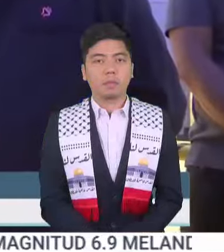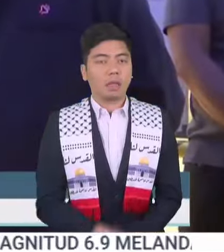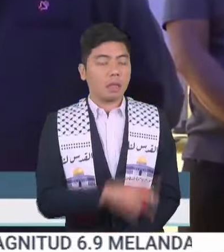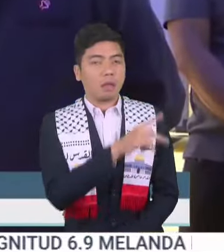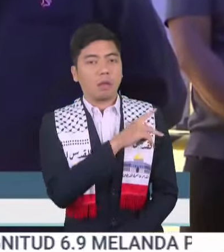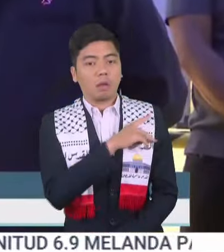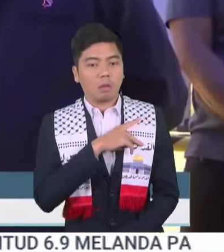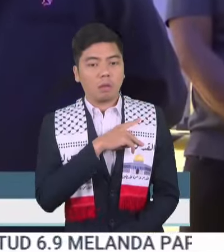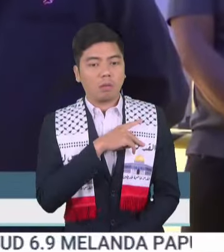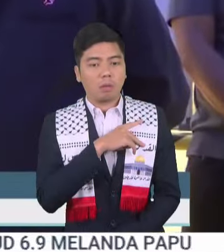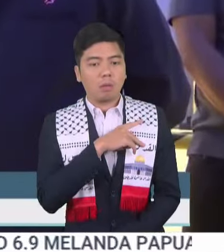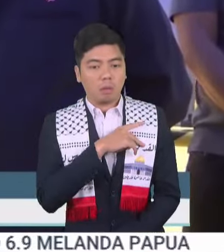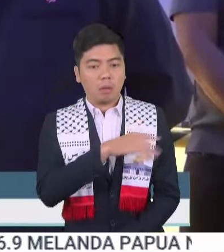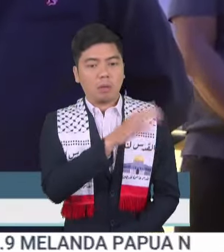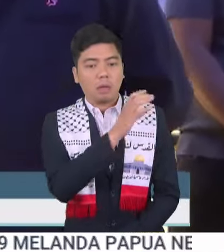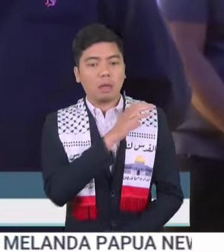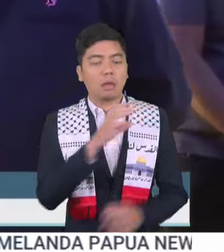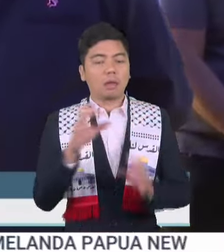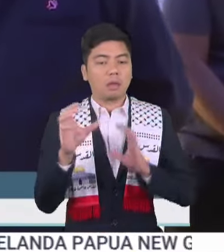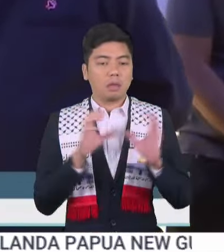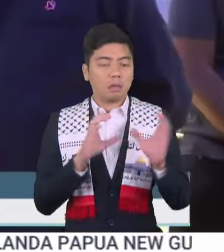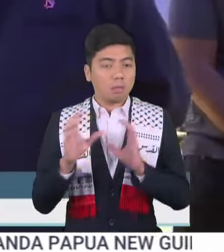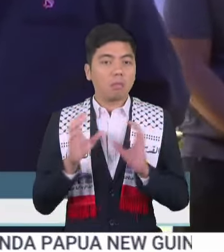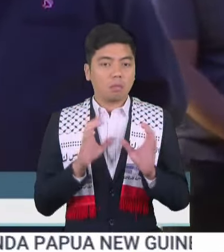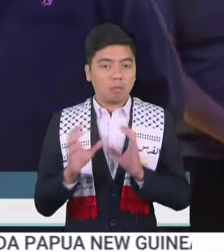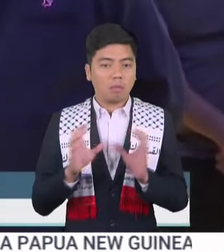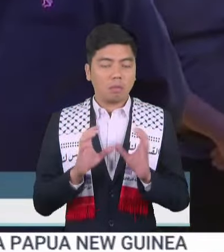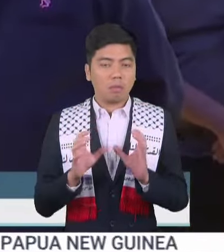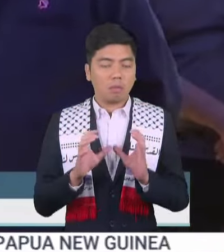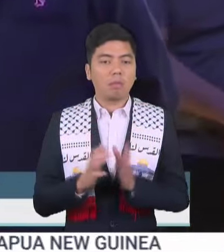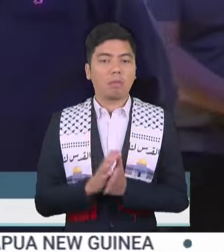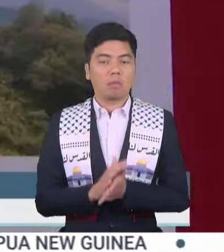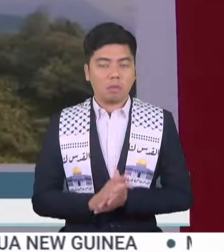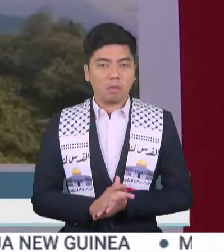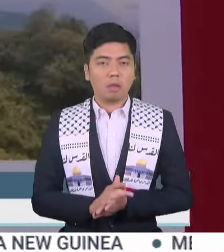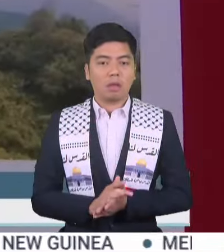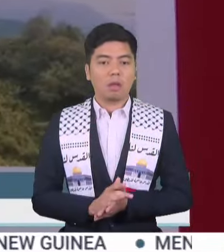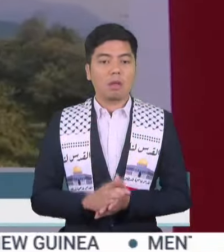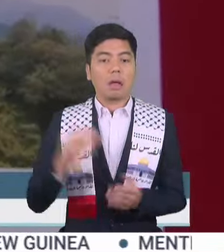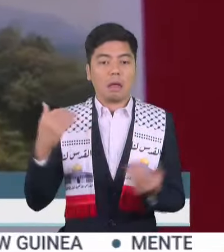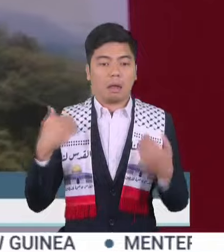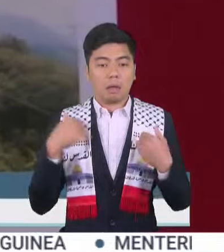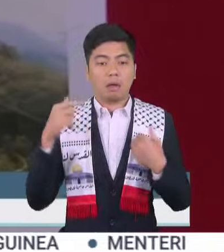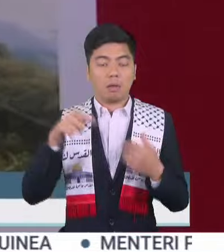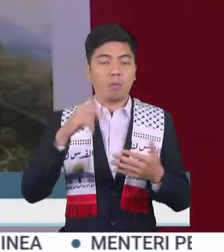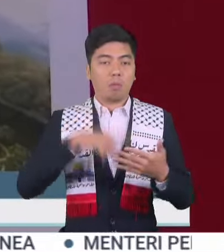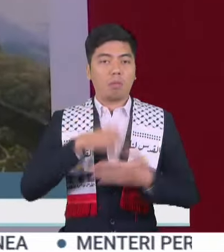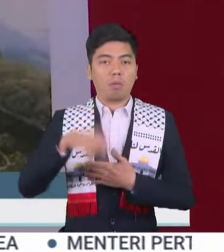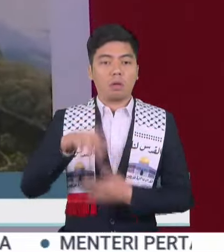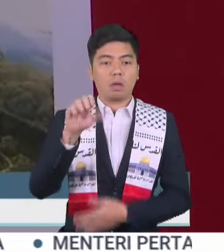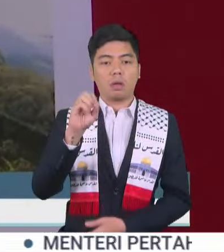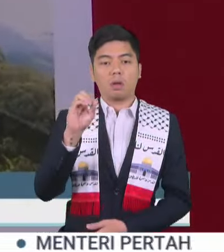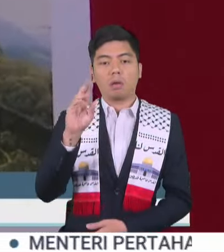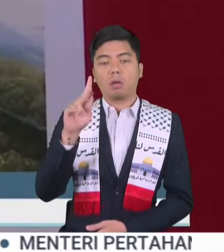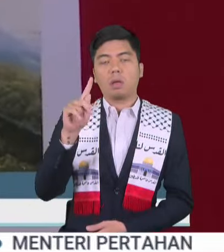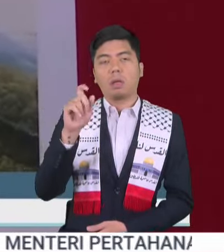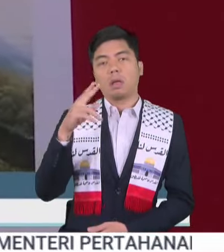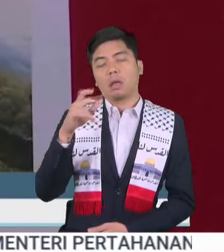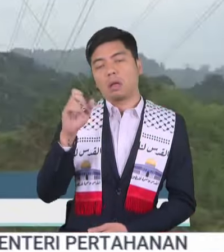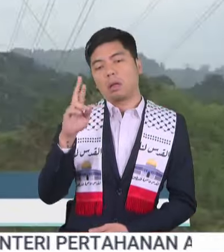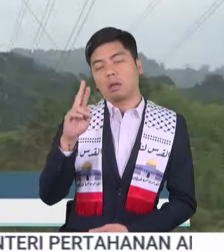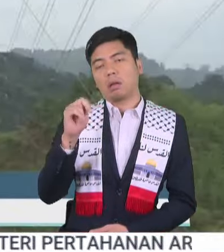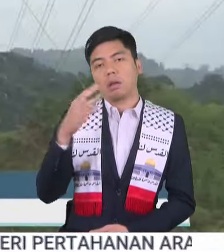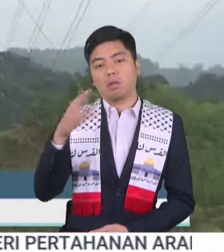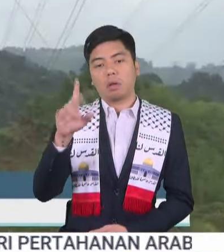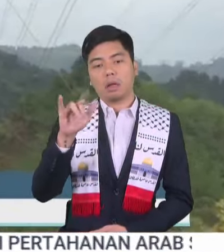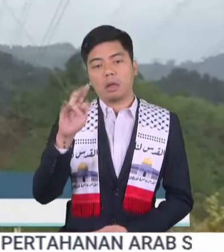Ketua Pegawai Eksekutif SESB Insinyur Teknologis Muhammad Yaakob Jaafar berkata dengan adanya projek Southern Link ini, SESB dapat